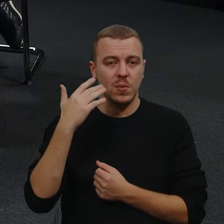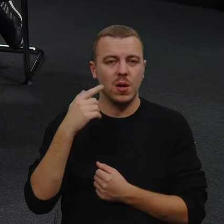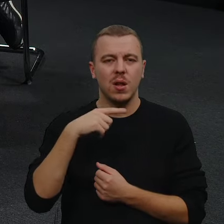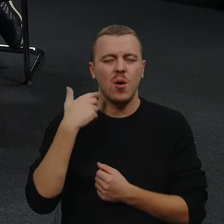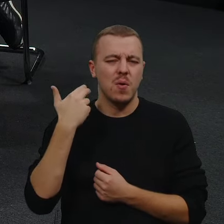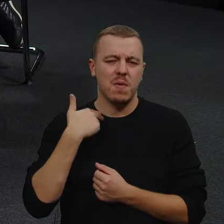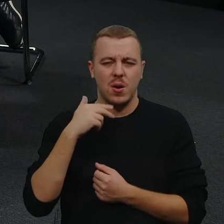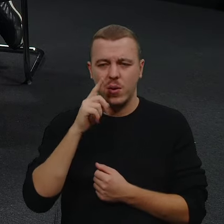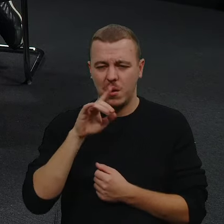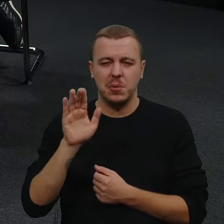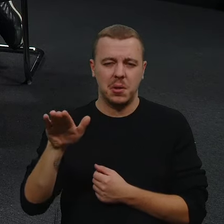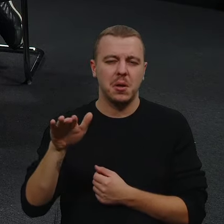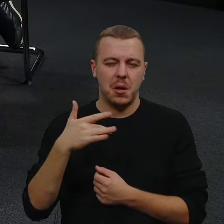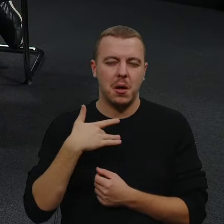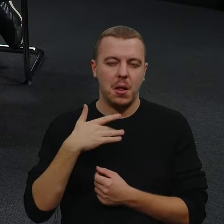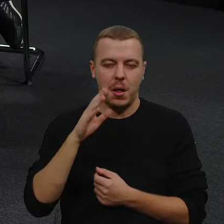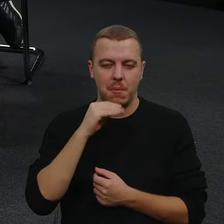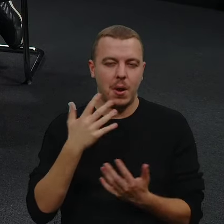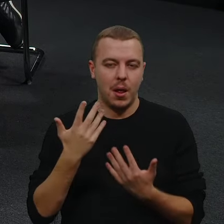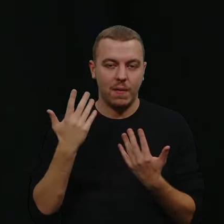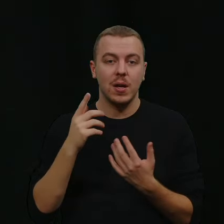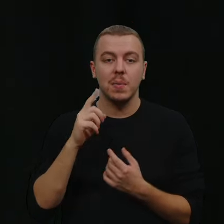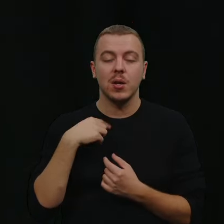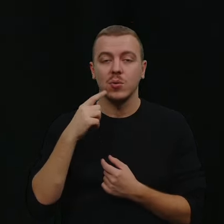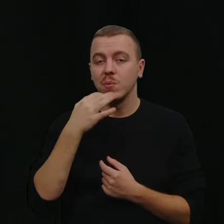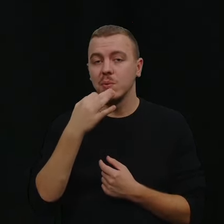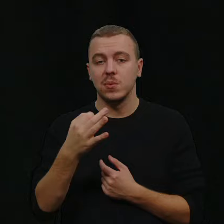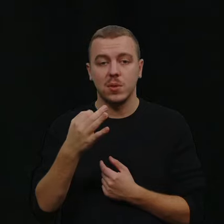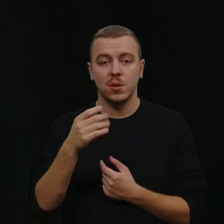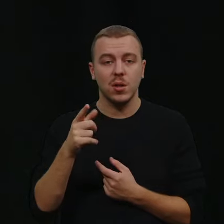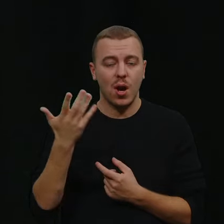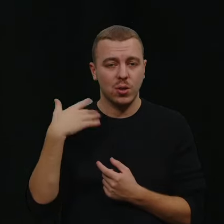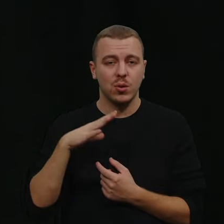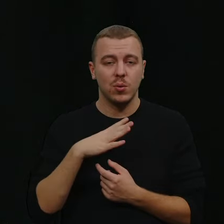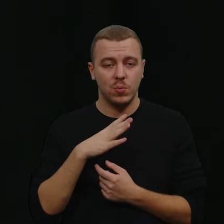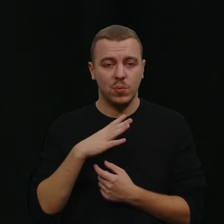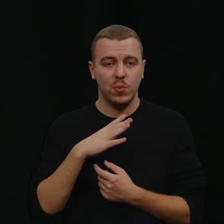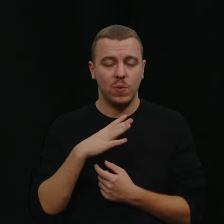gal ir nebūtų, bet aš galiu pasakyti dėl to, kad teko juos kažkada